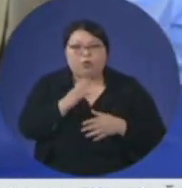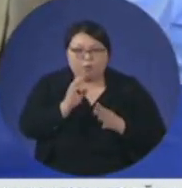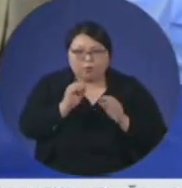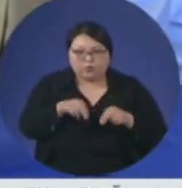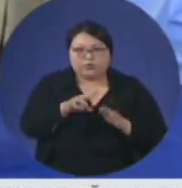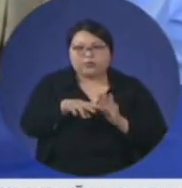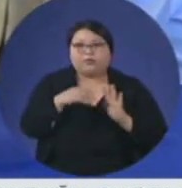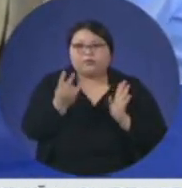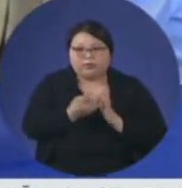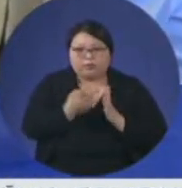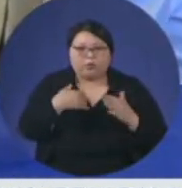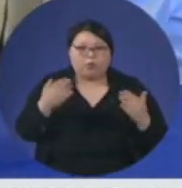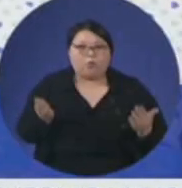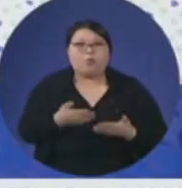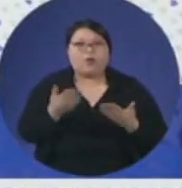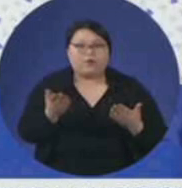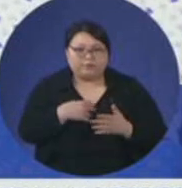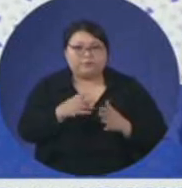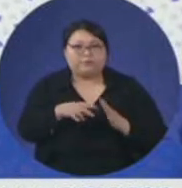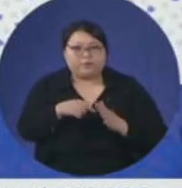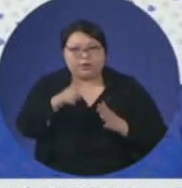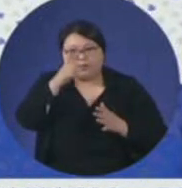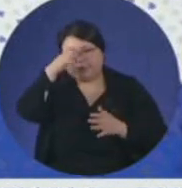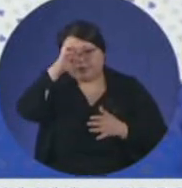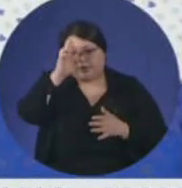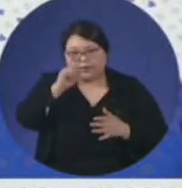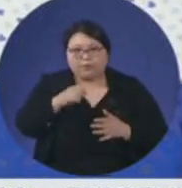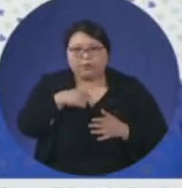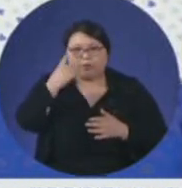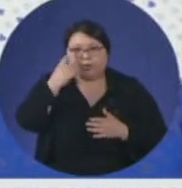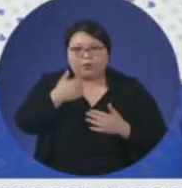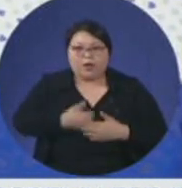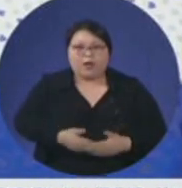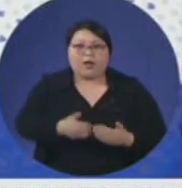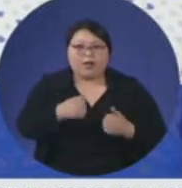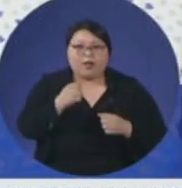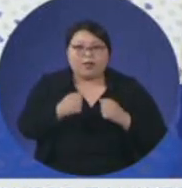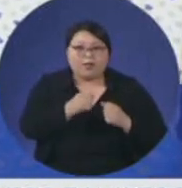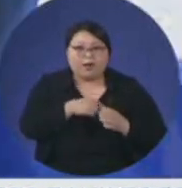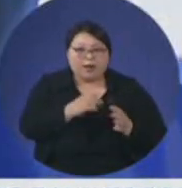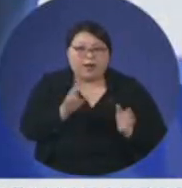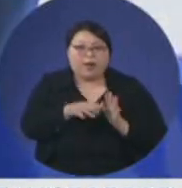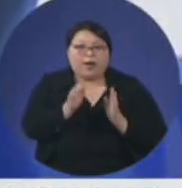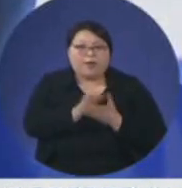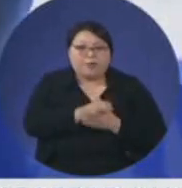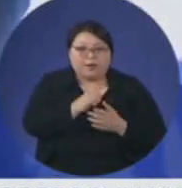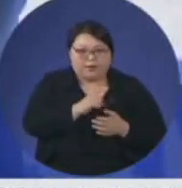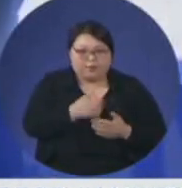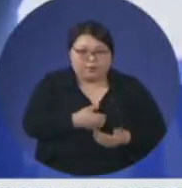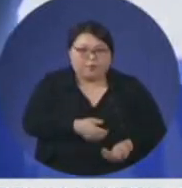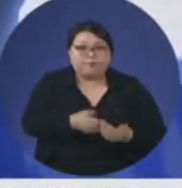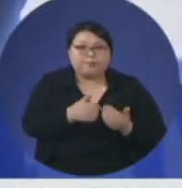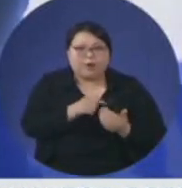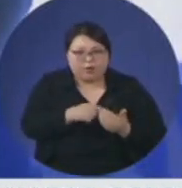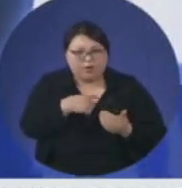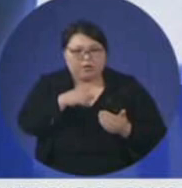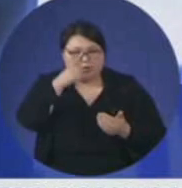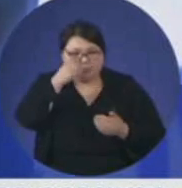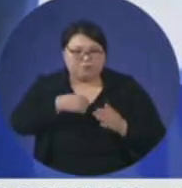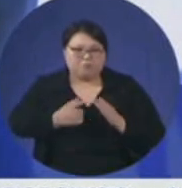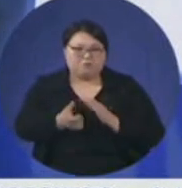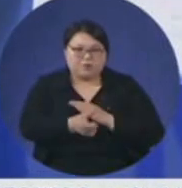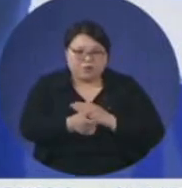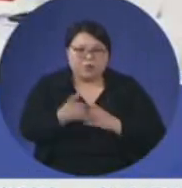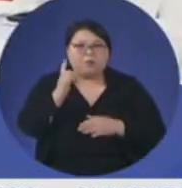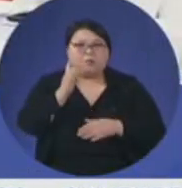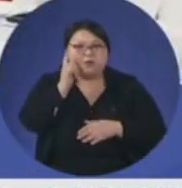нэгдэцгээ Урандор тэмдэглэж байгаа бөгөөд Эрүүл мэндийн яам Монголын их баригчдын нийгэмлэгтэй хамтран их баригч мэрэгжлийн үнцэн бие даасан байдал